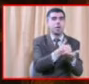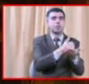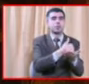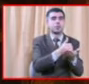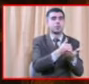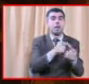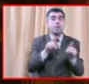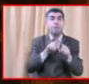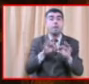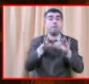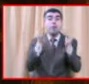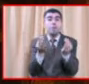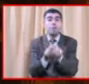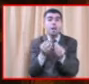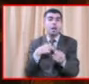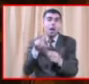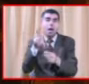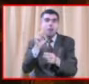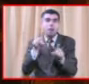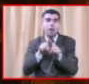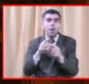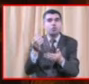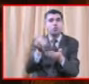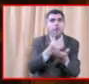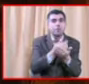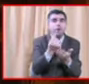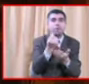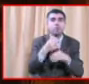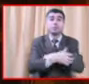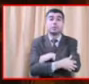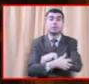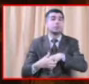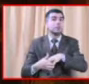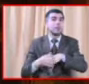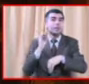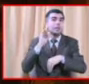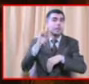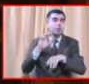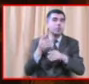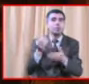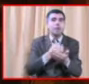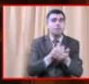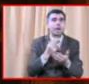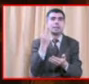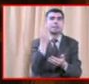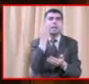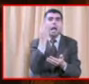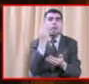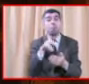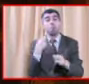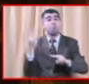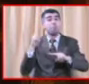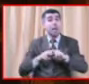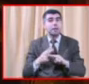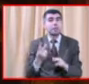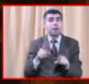ايام. هل يرضيكم؟ نسيتوا؟ شوفوا يوتيوب اش فيه متصور. المواطنين